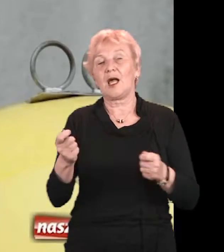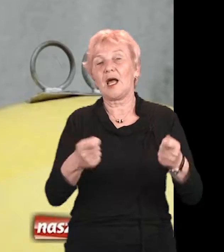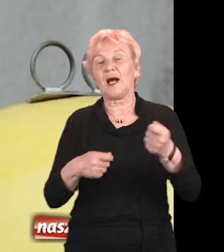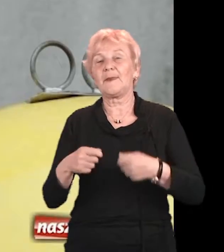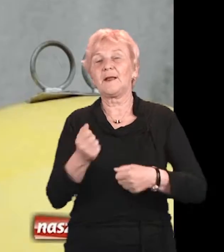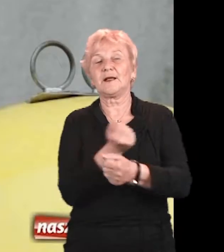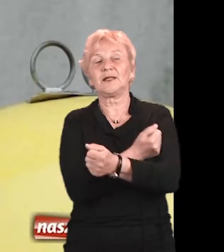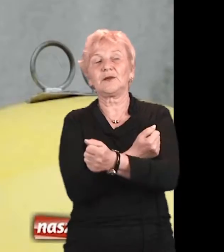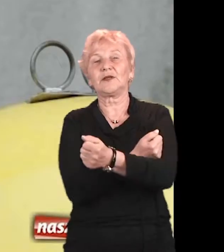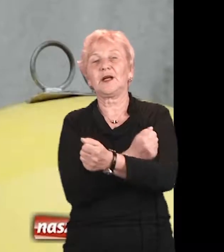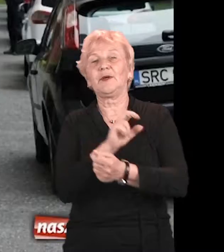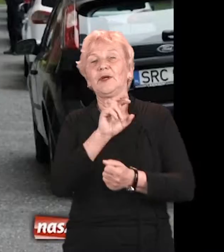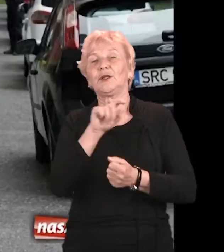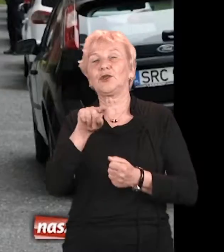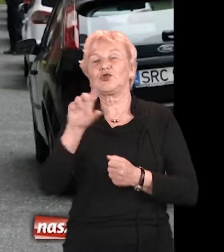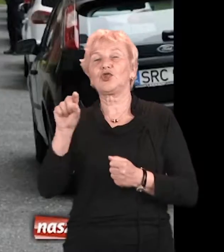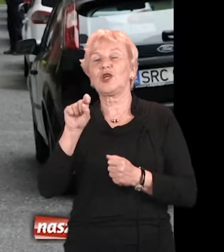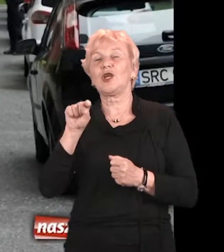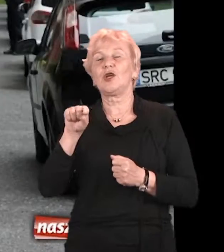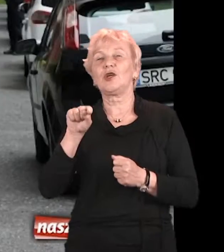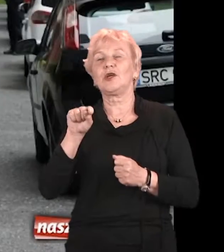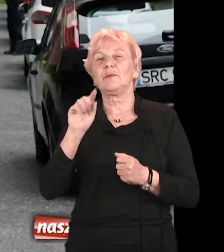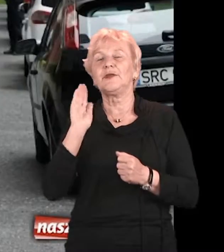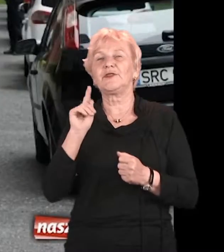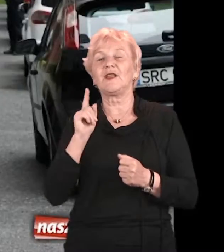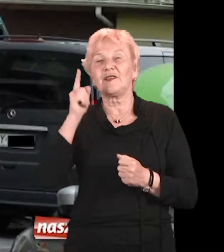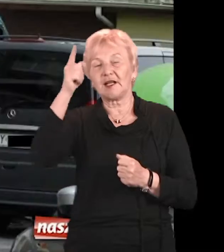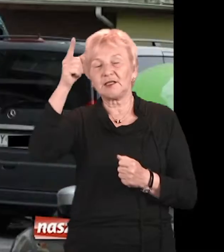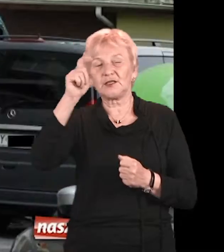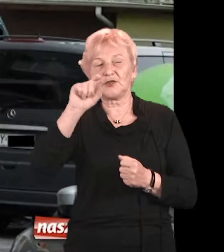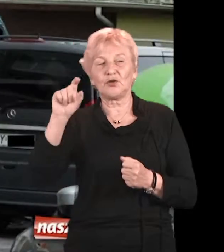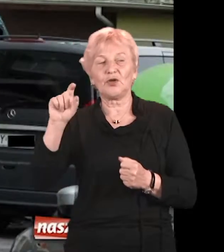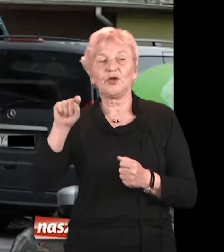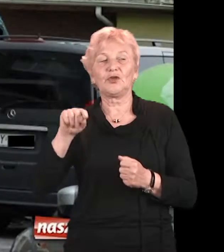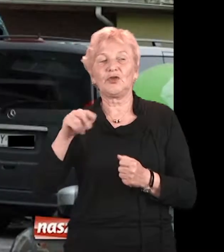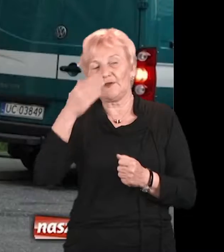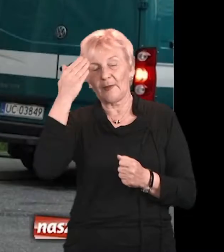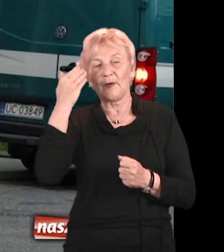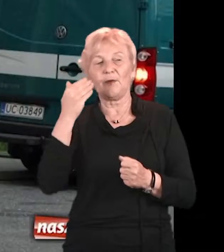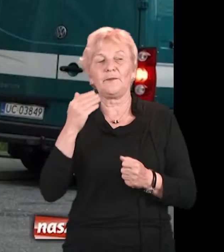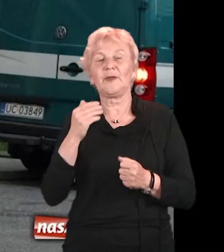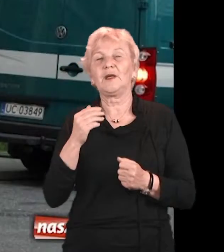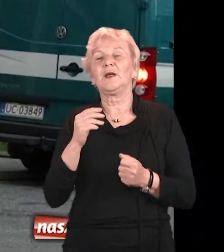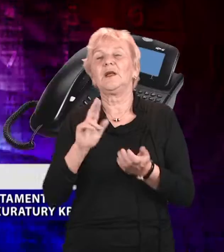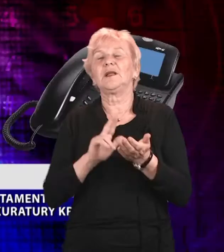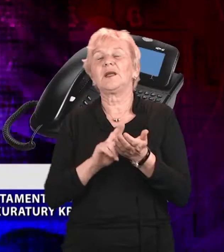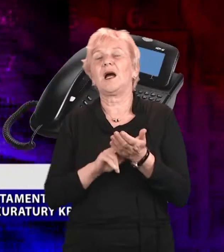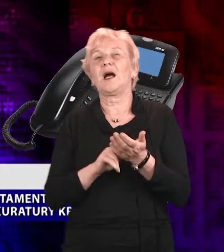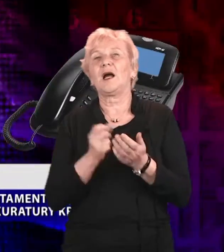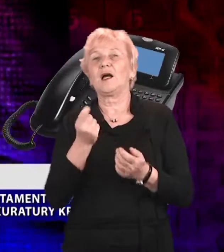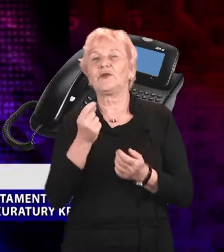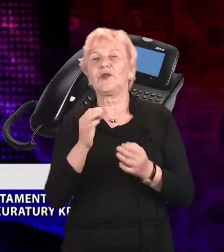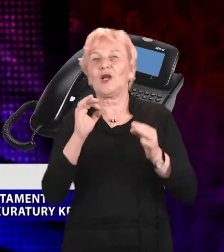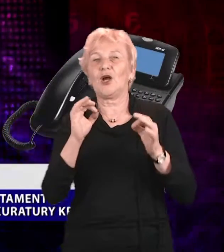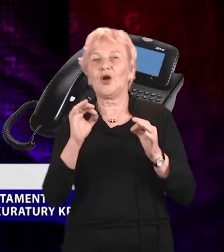czy sprawa będzie miała ciąg dalszy i czy planowane są kolejne zatrzymania w Raciborzu, również stoi pod znakiem zapytania. Na chwilę